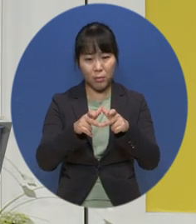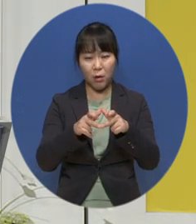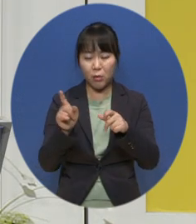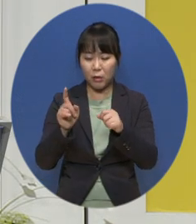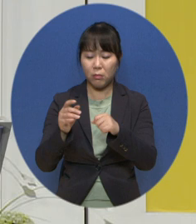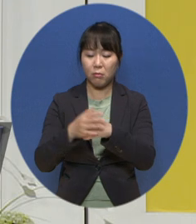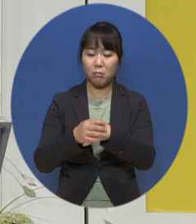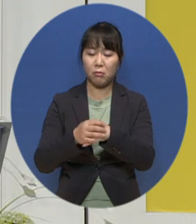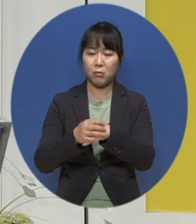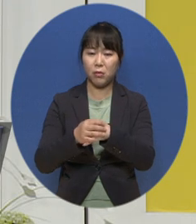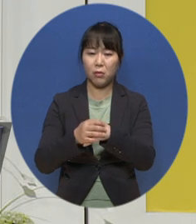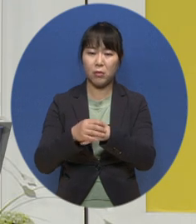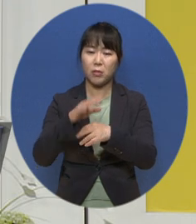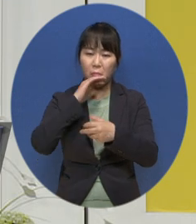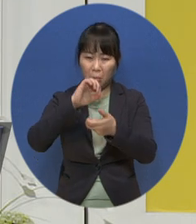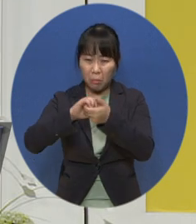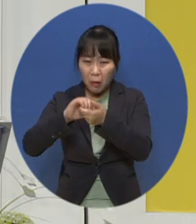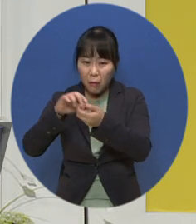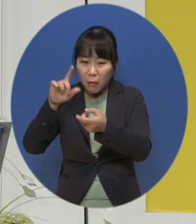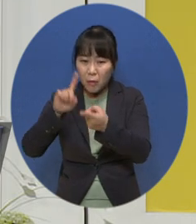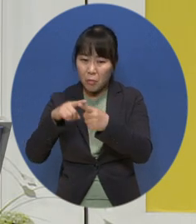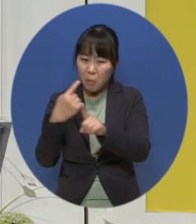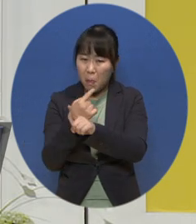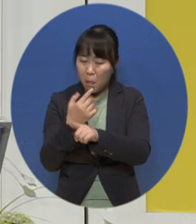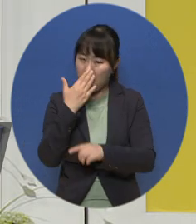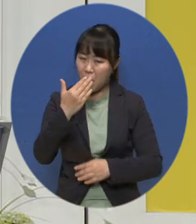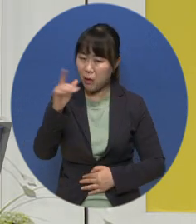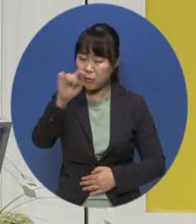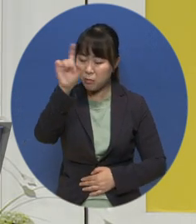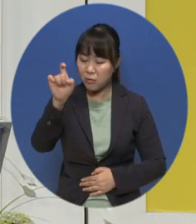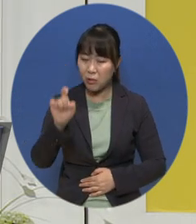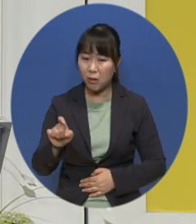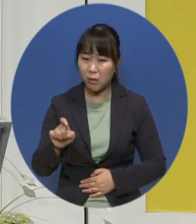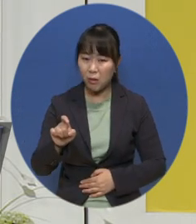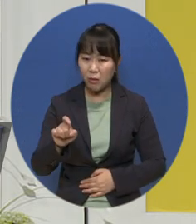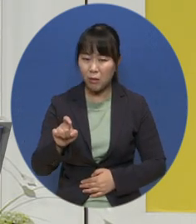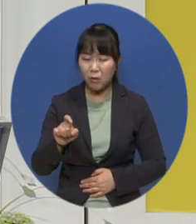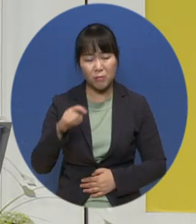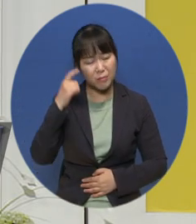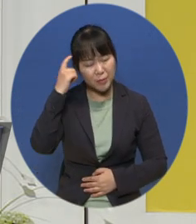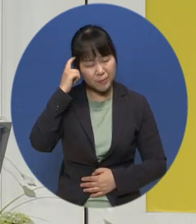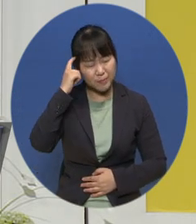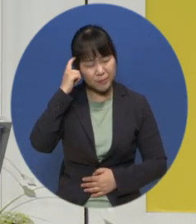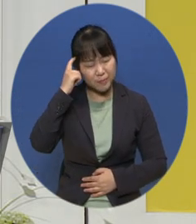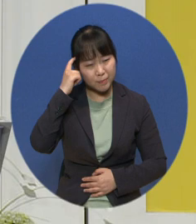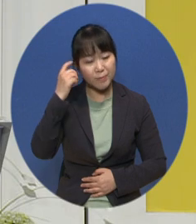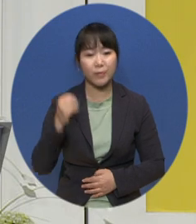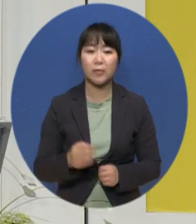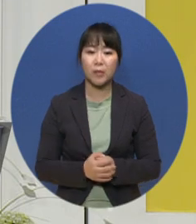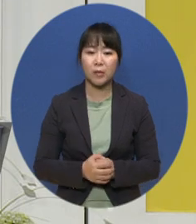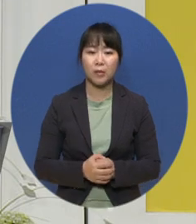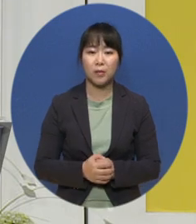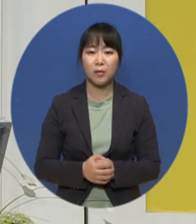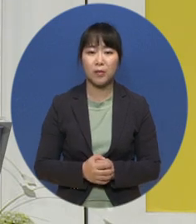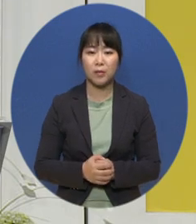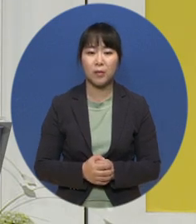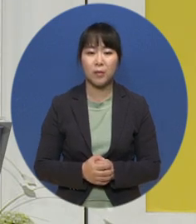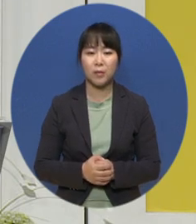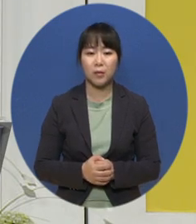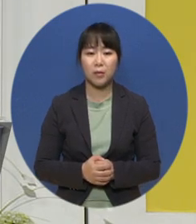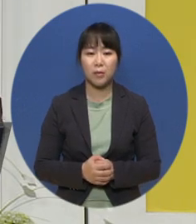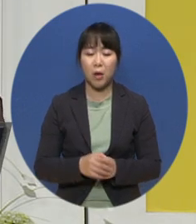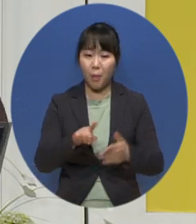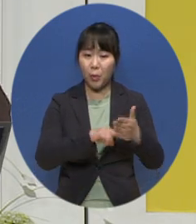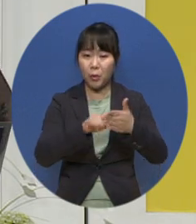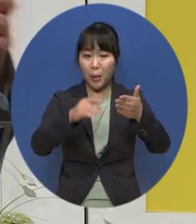교과서적으로 제대로 그 7월 시킬 수가 있을까 이것은 많이 생각했습니다 그러면 이제 보어 그렇게 이제 보상을 받을 수